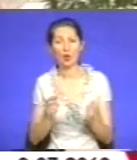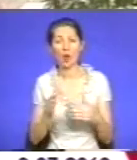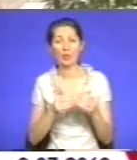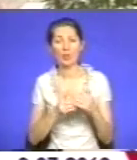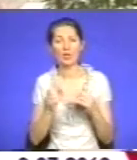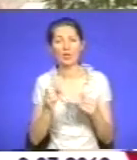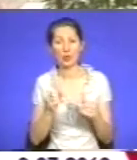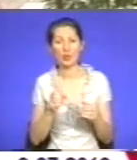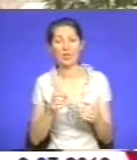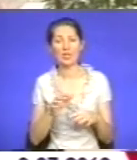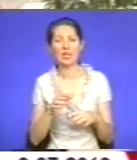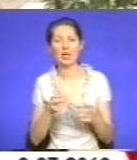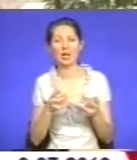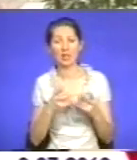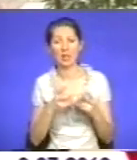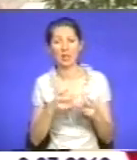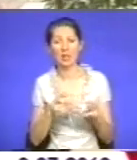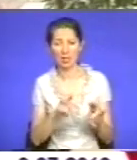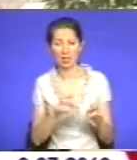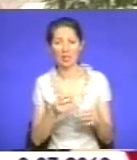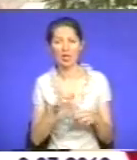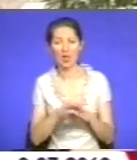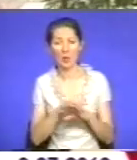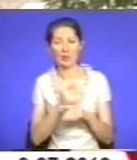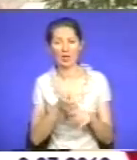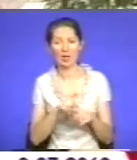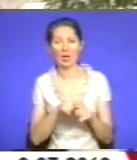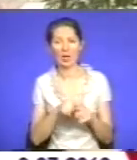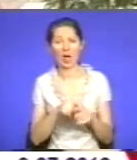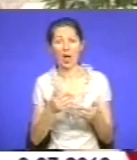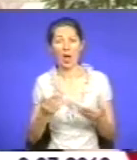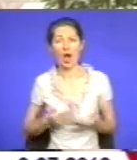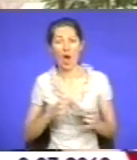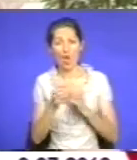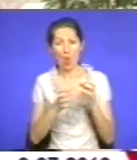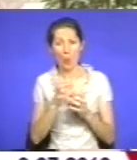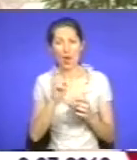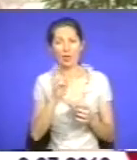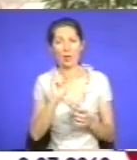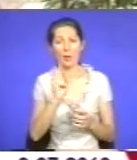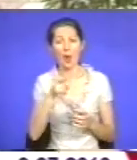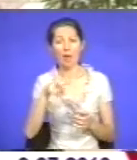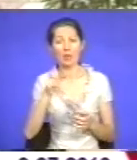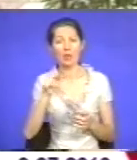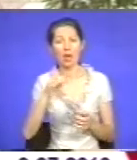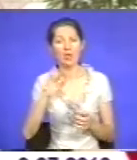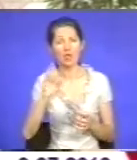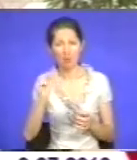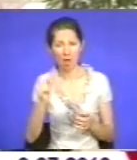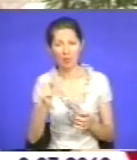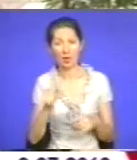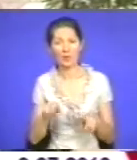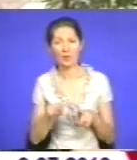на картоплі, також на томатах і баклажанах. Може ушкоджувати і інші рослини родини